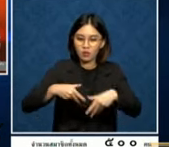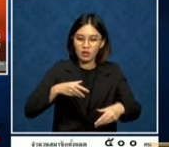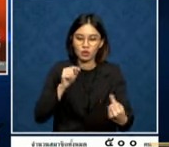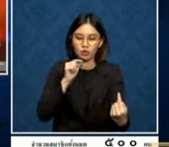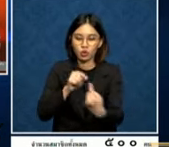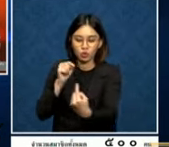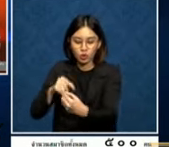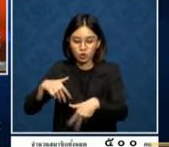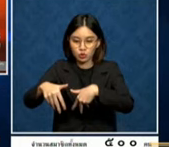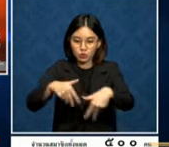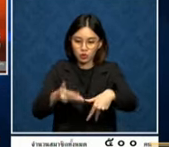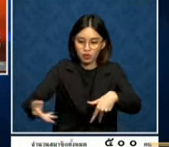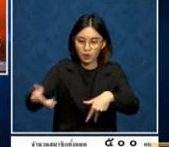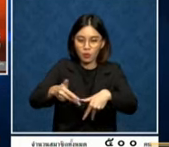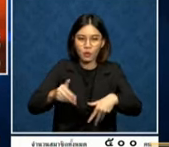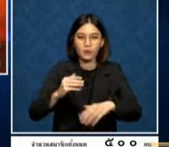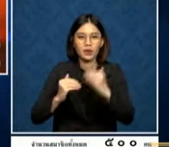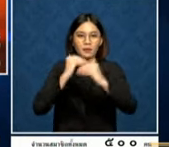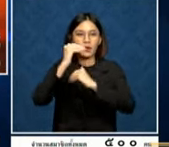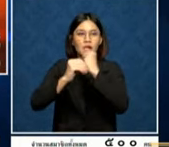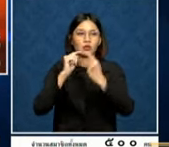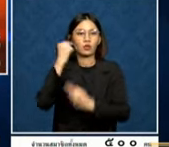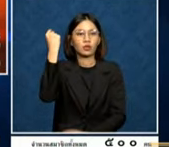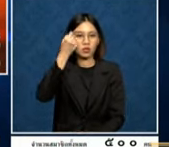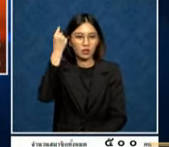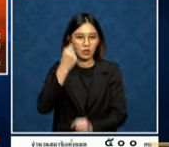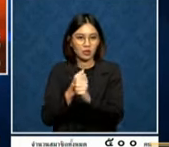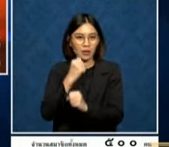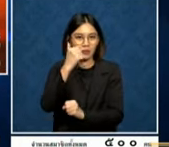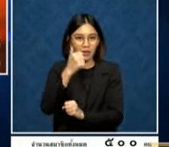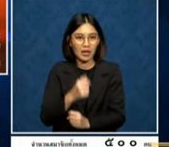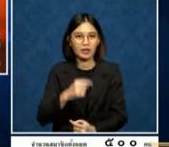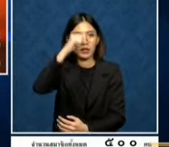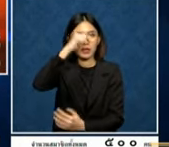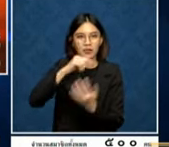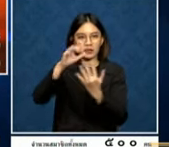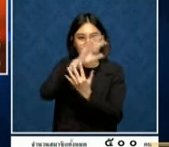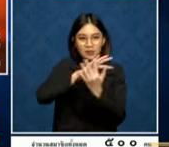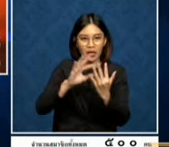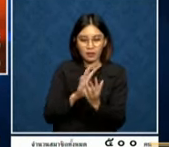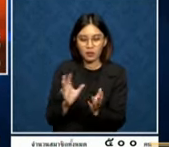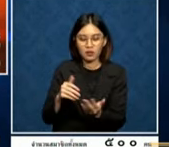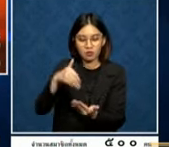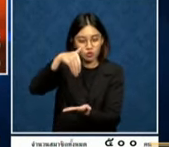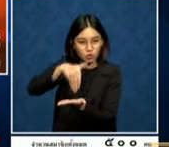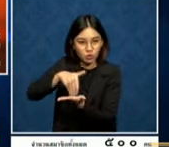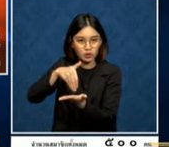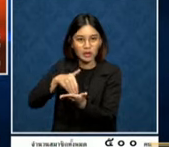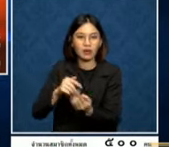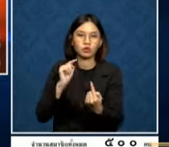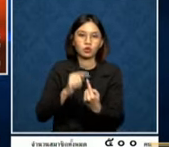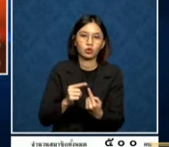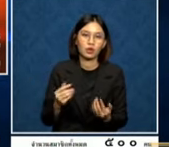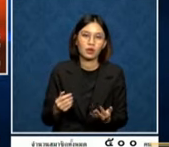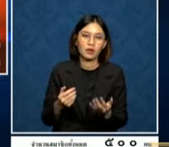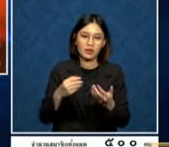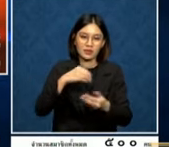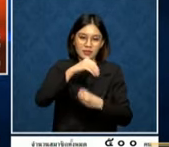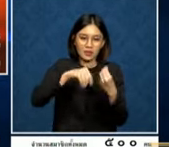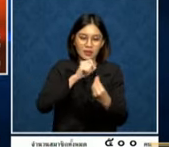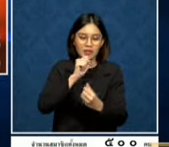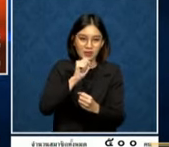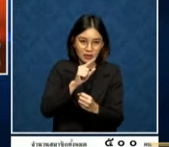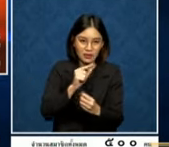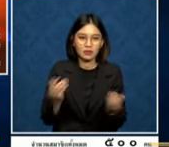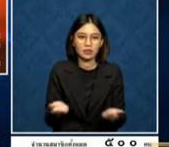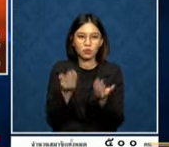และยังมองไปถึงการเพิ่มศักยภาพของภาคการท่องเที่ยวค่ะที่จะทำให้ไทยเนี่ยเป็น tourism Hubและให้เป็นเครื่องยนต์ทางเศรษฐกิจที่ขับเคลื่อนประเทศต่อ